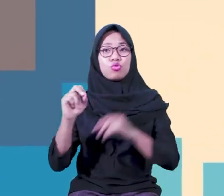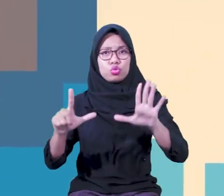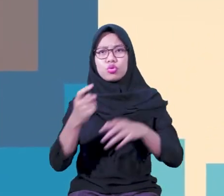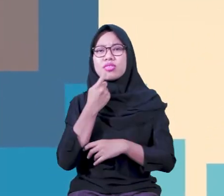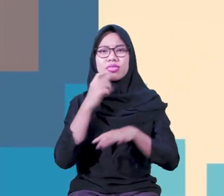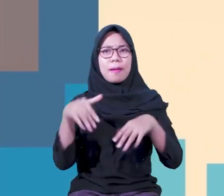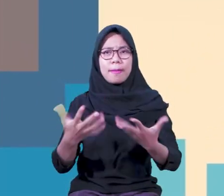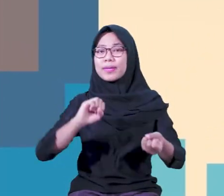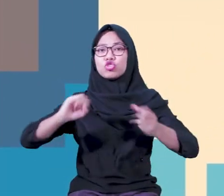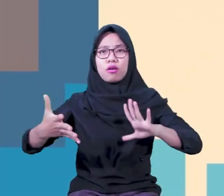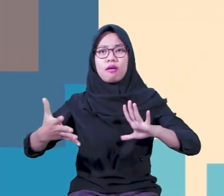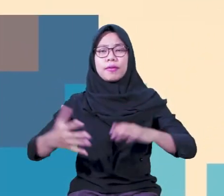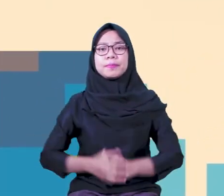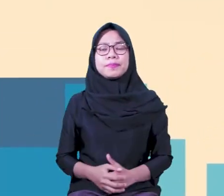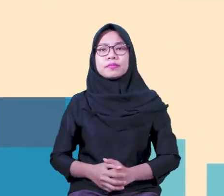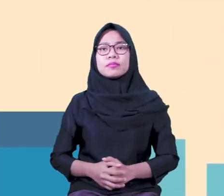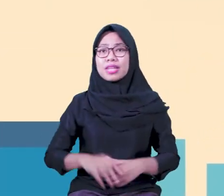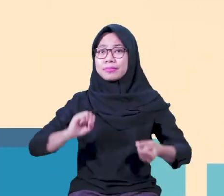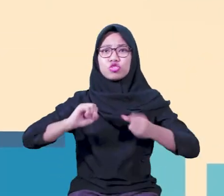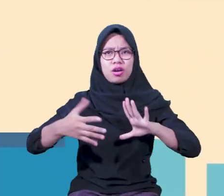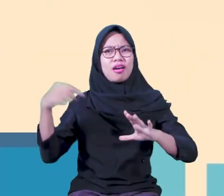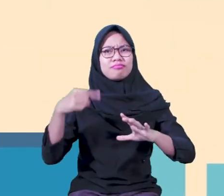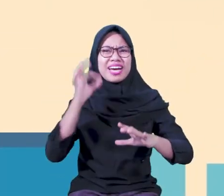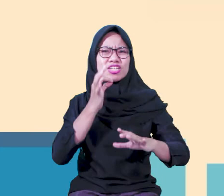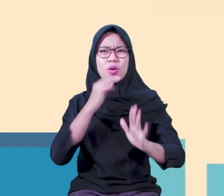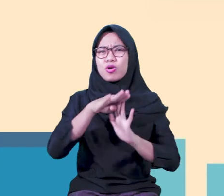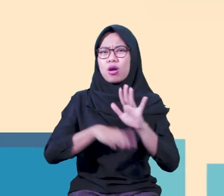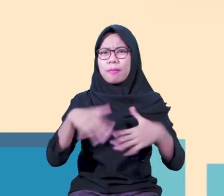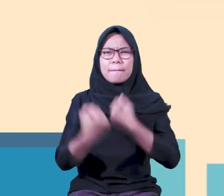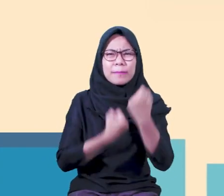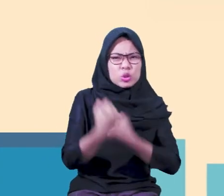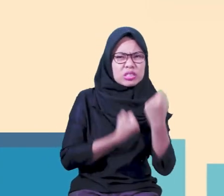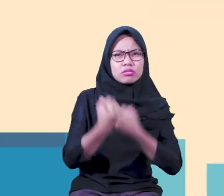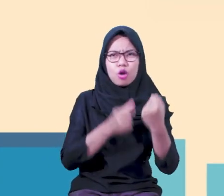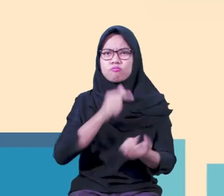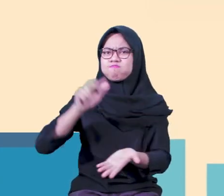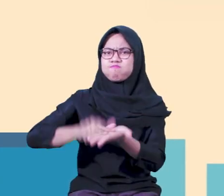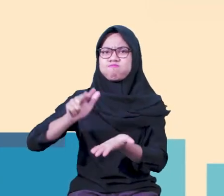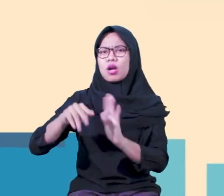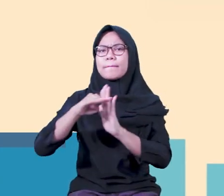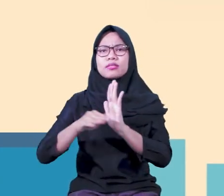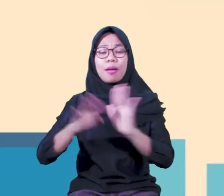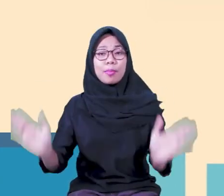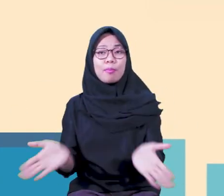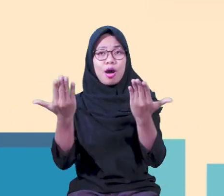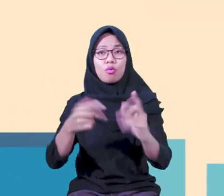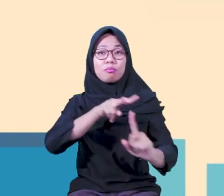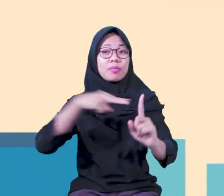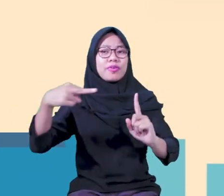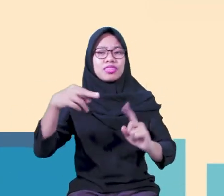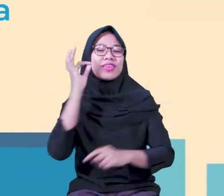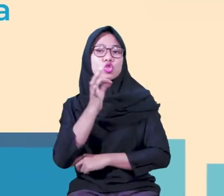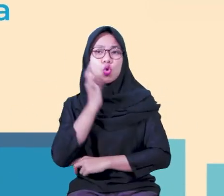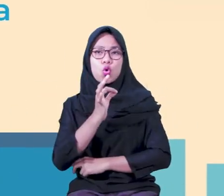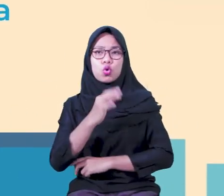24 tahun 2007 tentang penanggulangan bencana penanggulangan bencana adalah serangkaian upaya yang meliputi